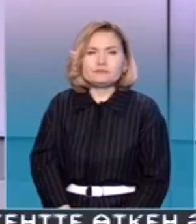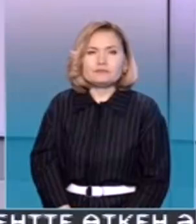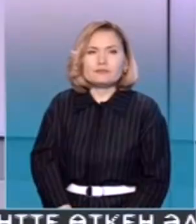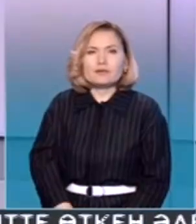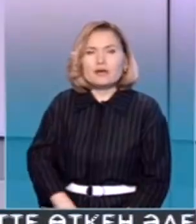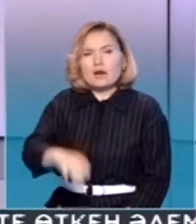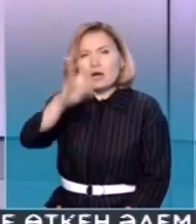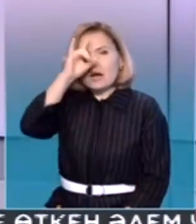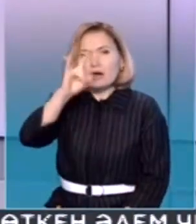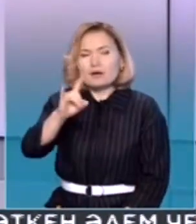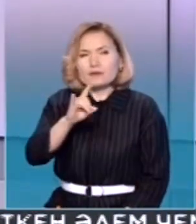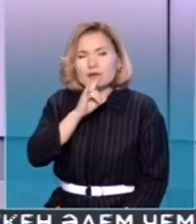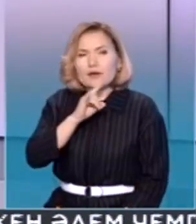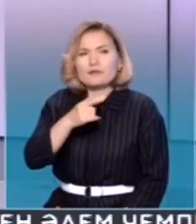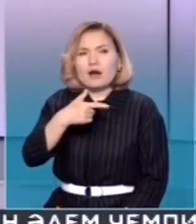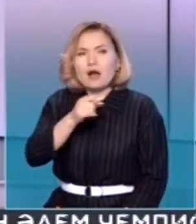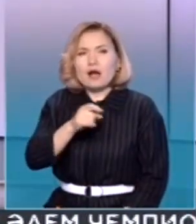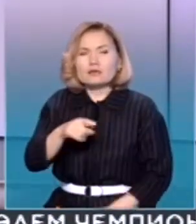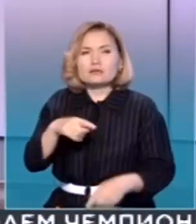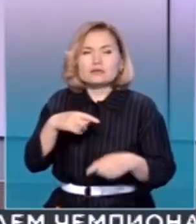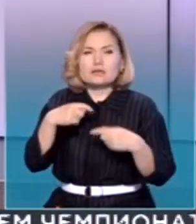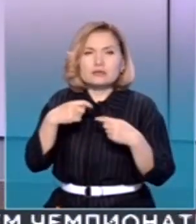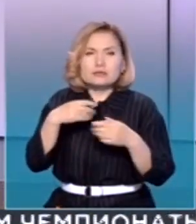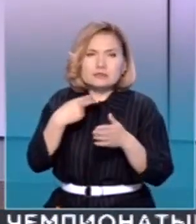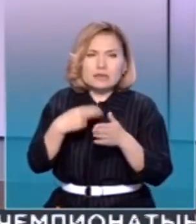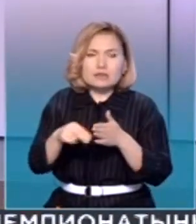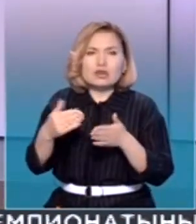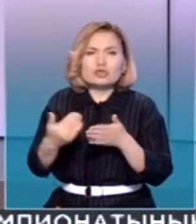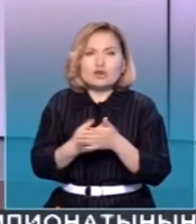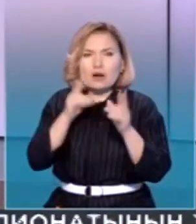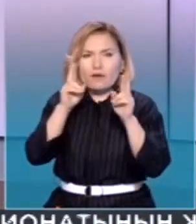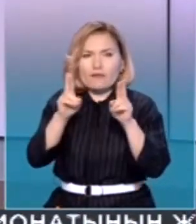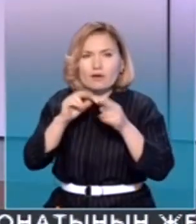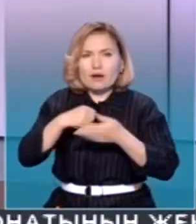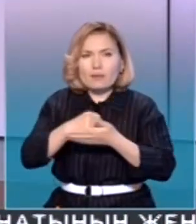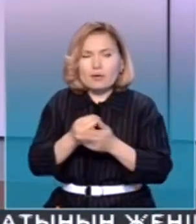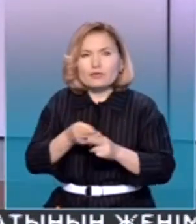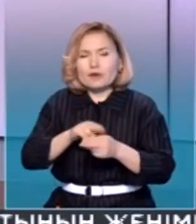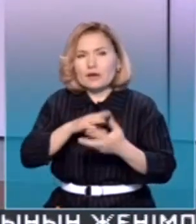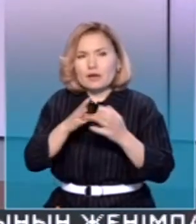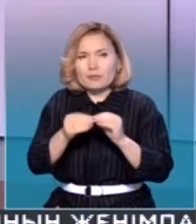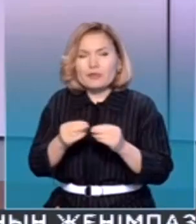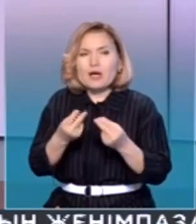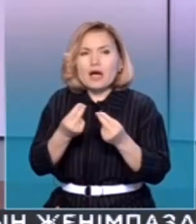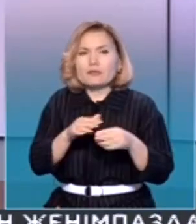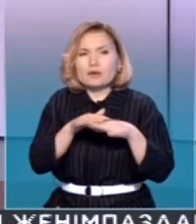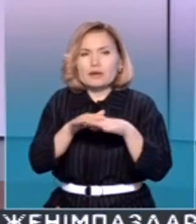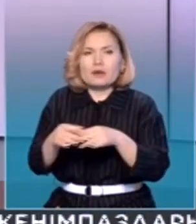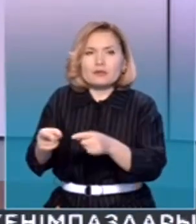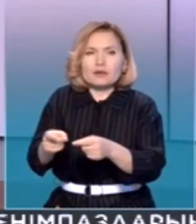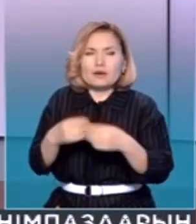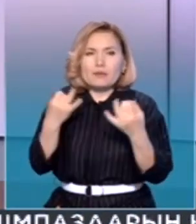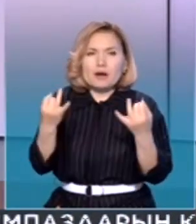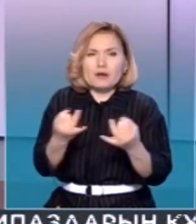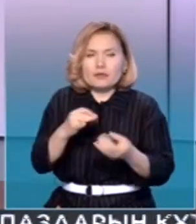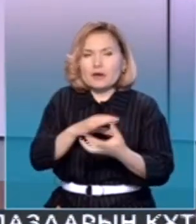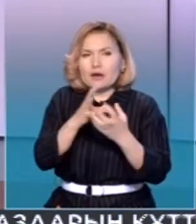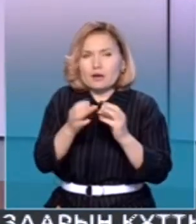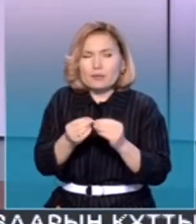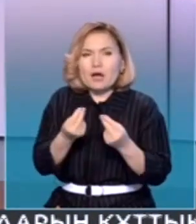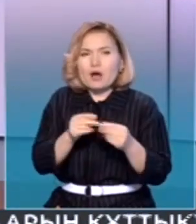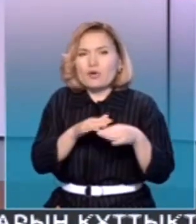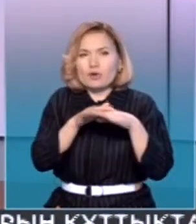Елге оралса, Қазақстанда газды сатып алудың жаңа формуласы жасалды. Бұл сектордың инвестициялық тартымдылығын арттырып,